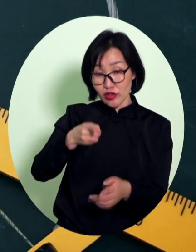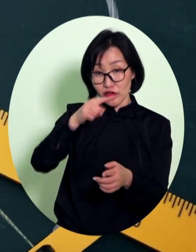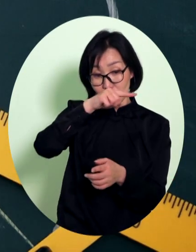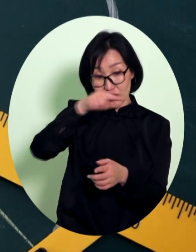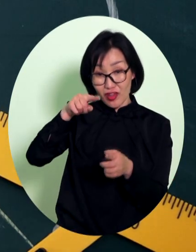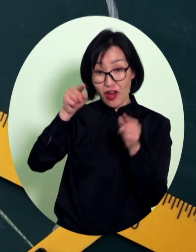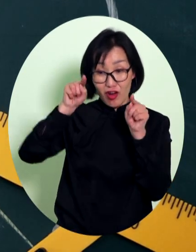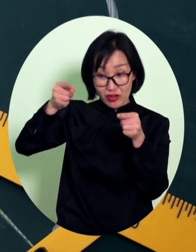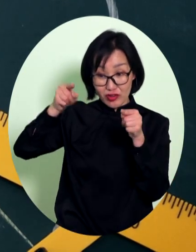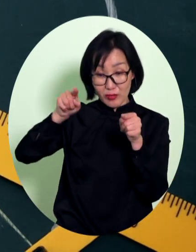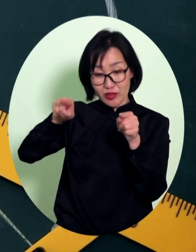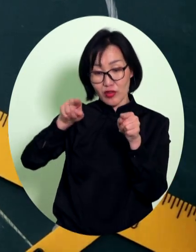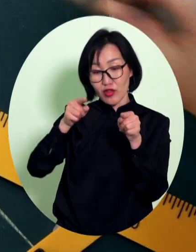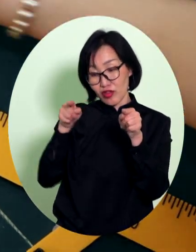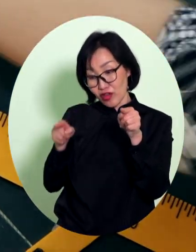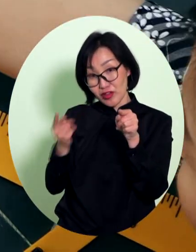шугамаараа